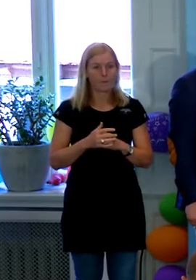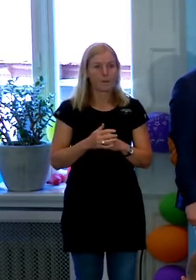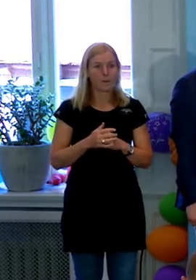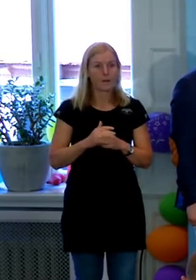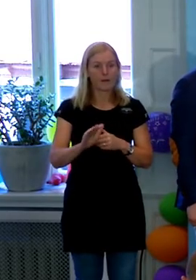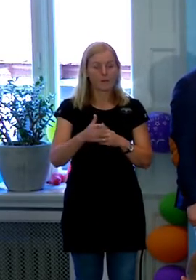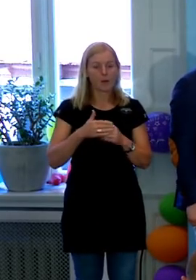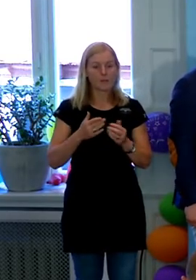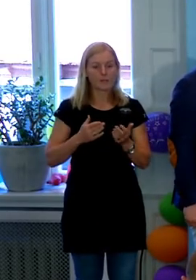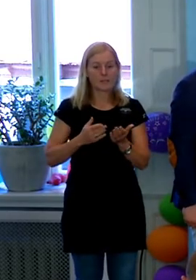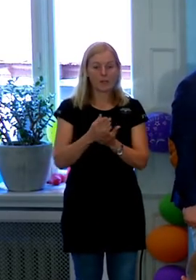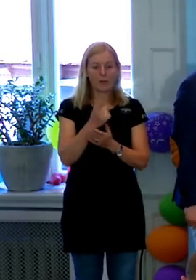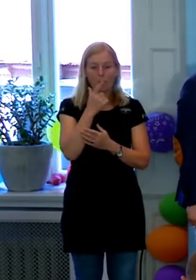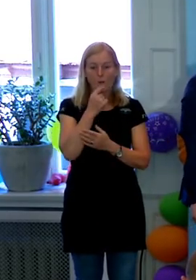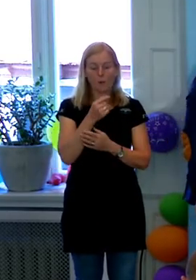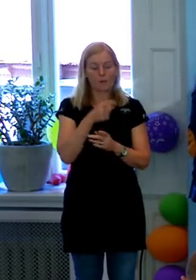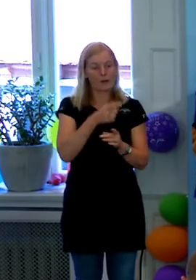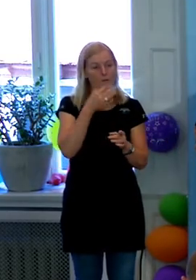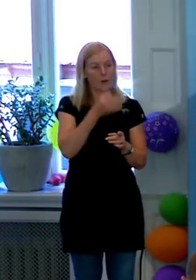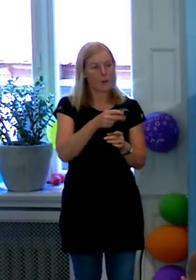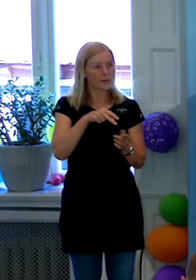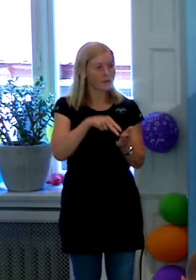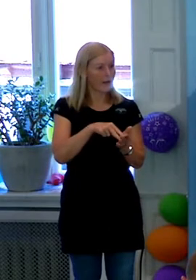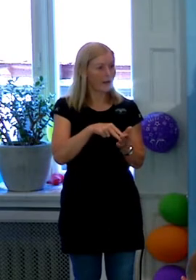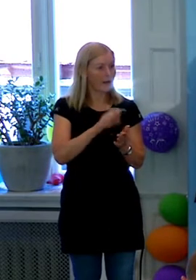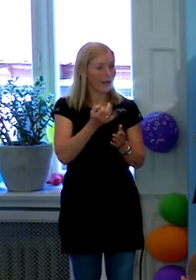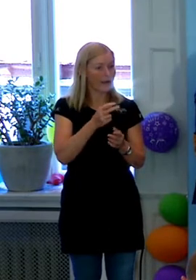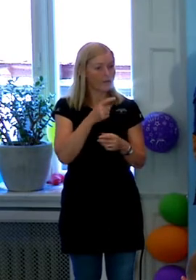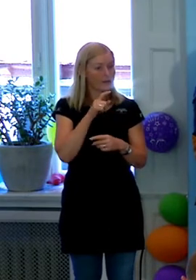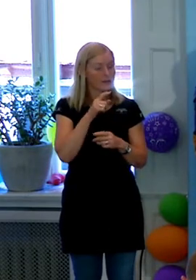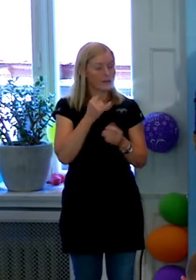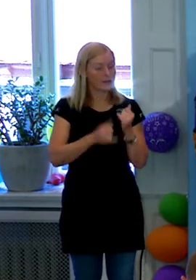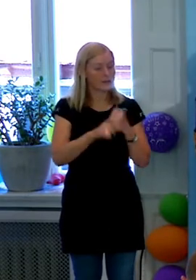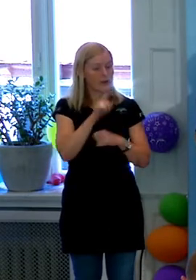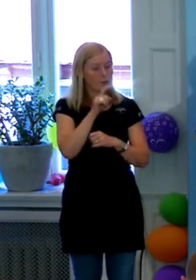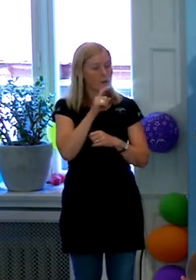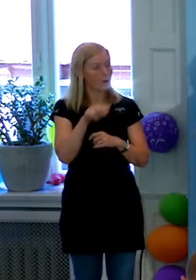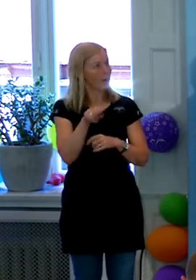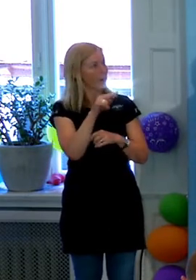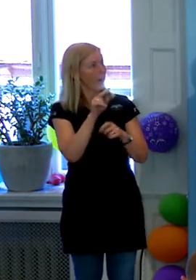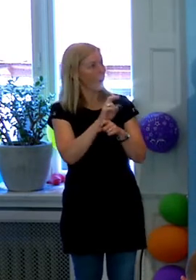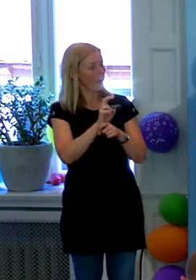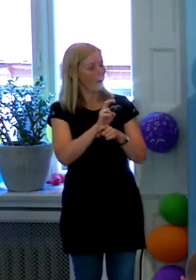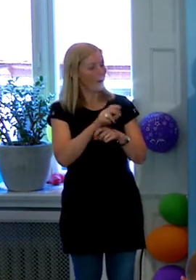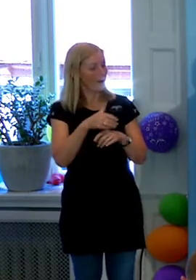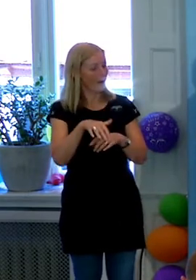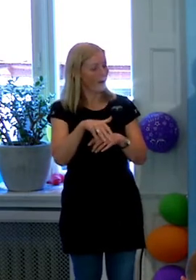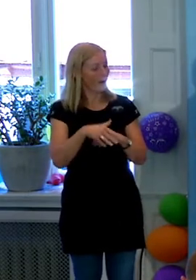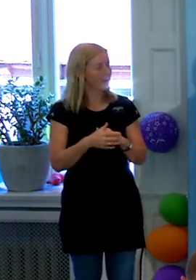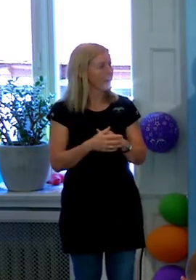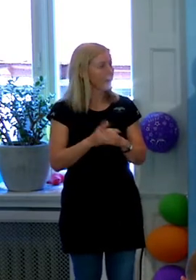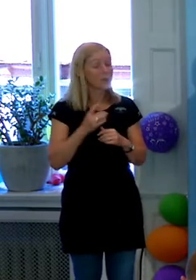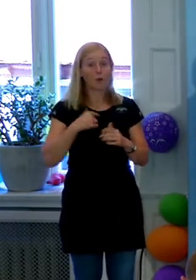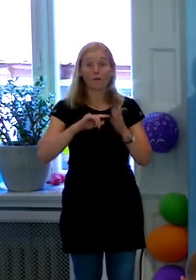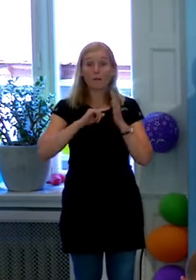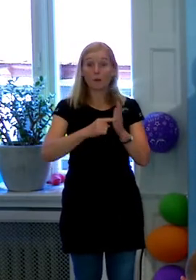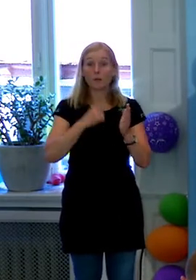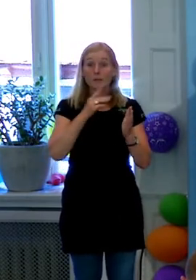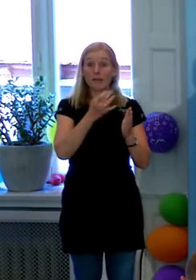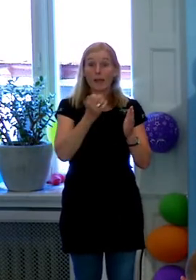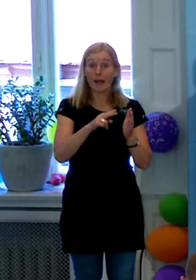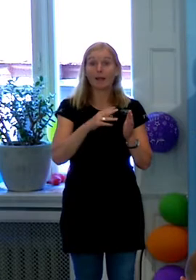genom Lund och den frågeställningen. Elin, har du något sista inspel här? För nu tittar jag på klockan. Ja, nej, men jag ville bara understryka på att det är